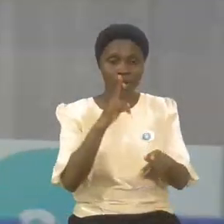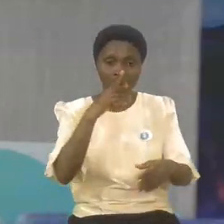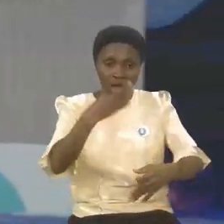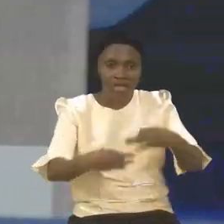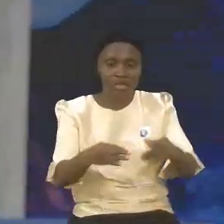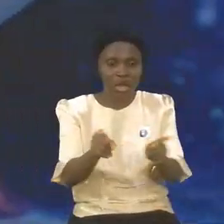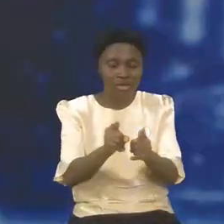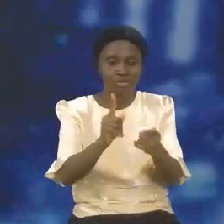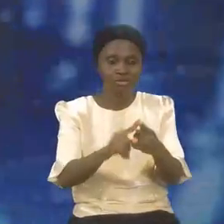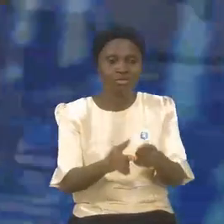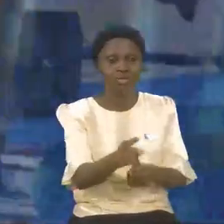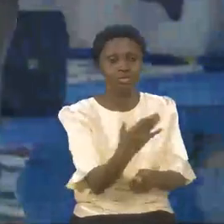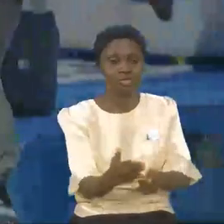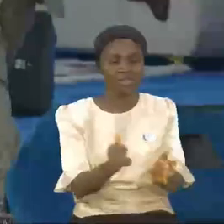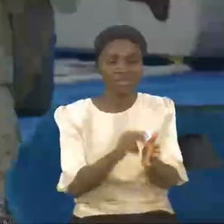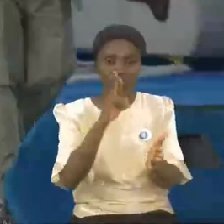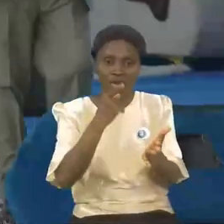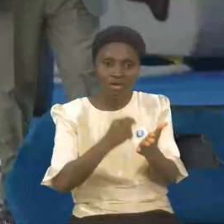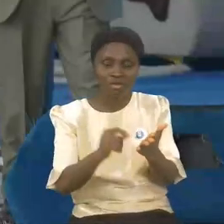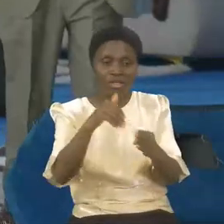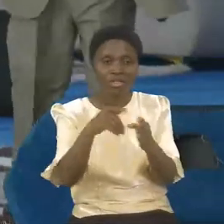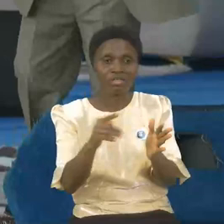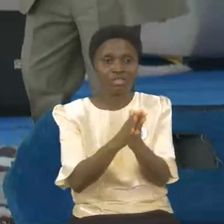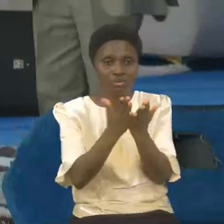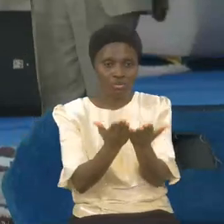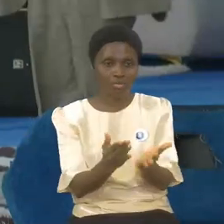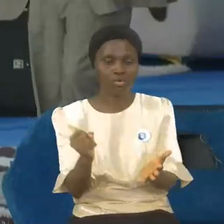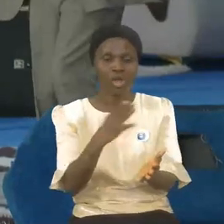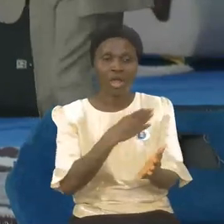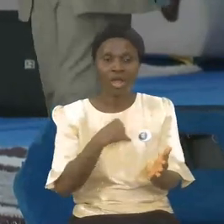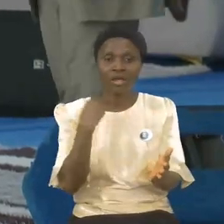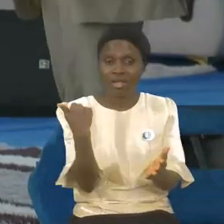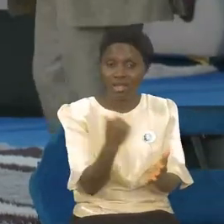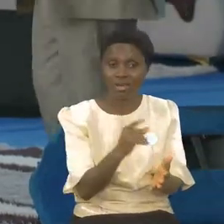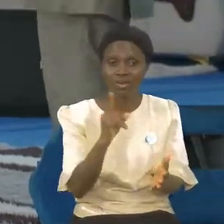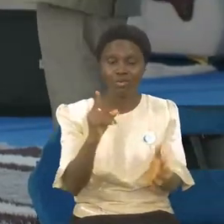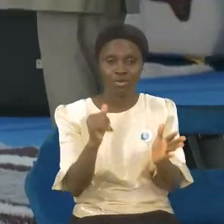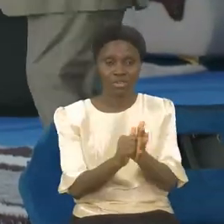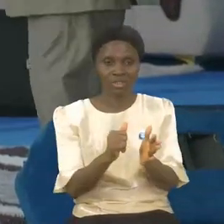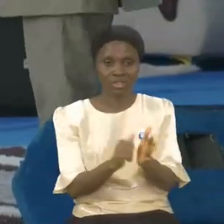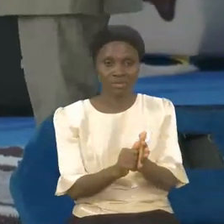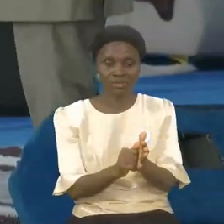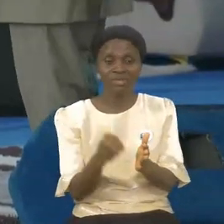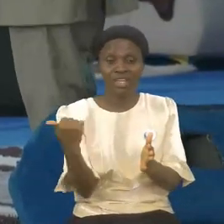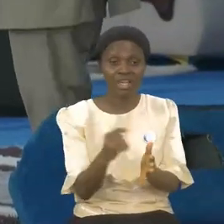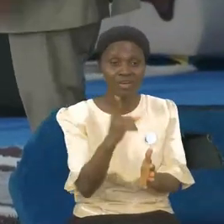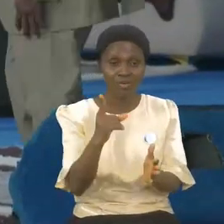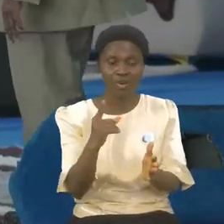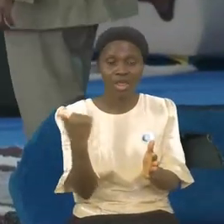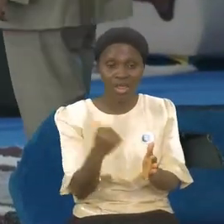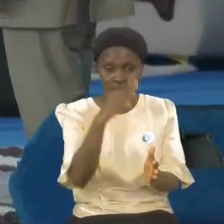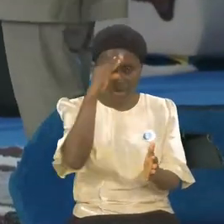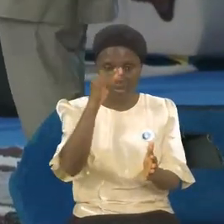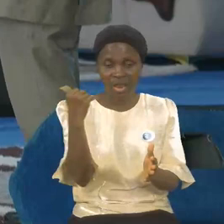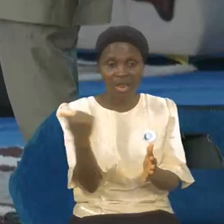est entré dans le livre l'homme sera jugé selon ce qui a été écrit dans le livre et quiconque un roi